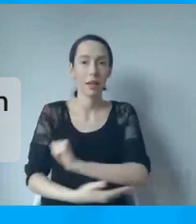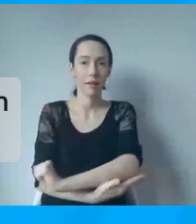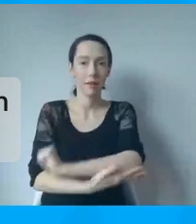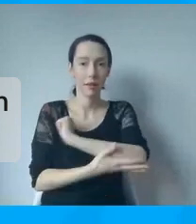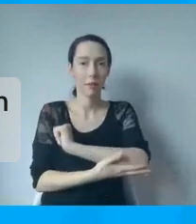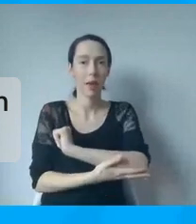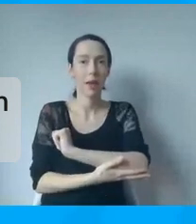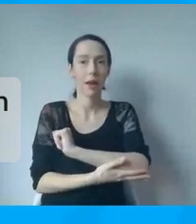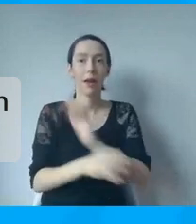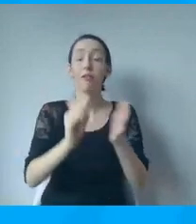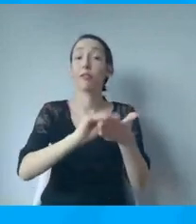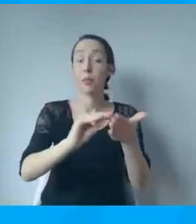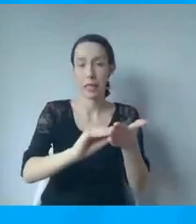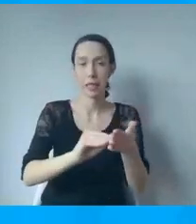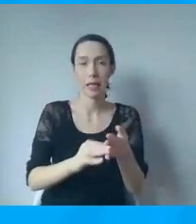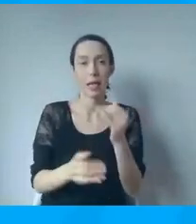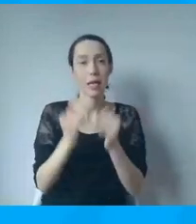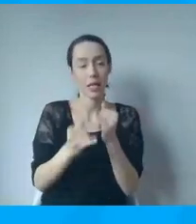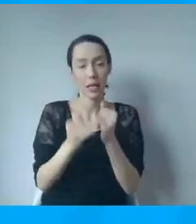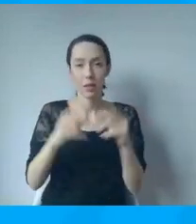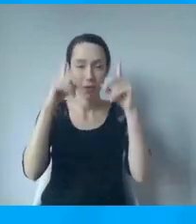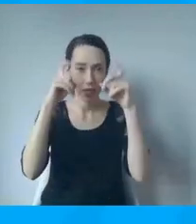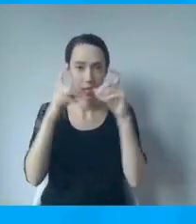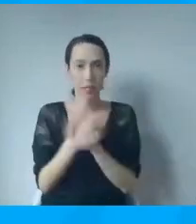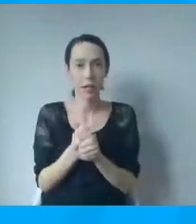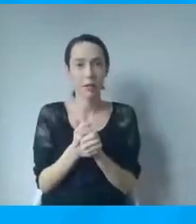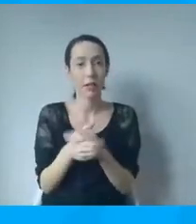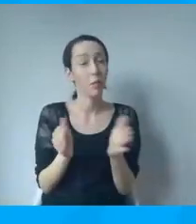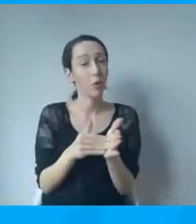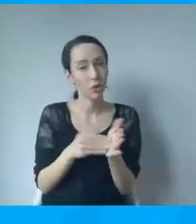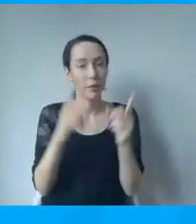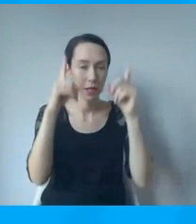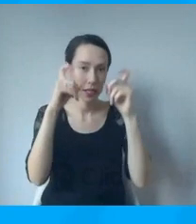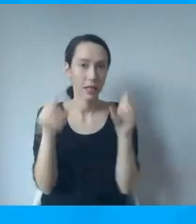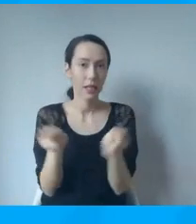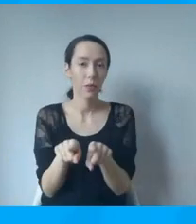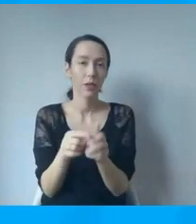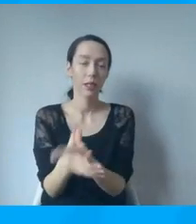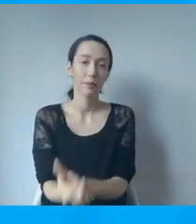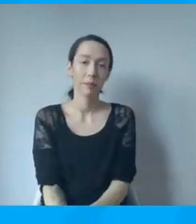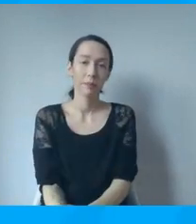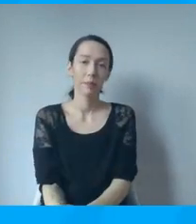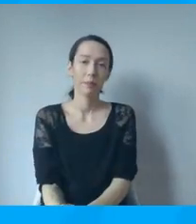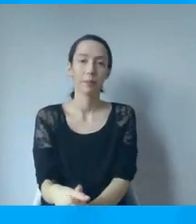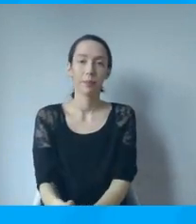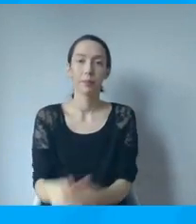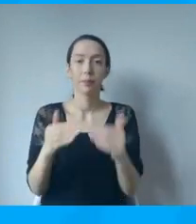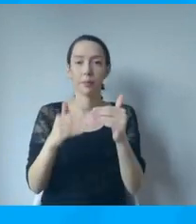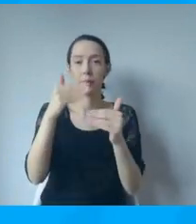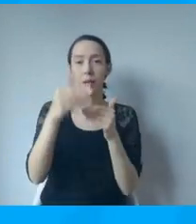zdjęcia. Także warto tutaj też dodawać grafikę. Ok, kolejne pytanie.